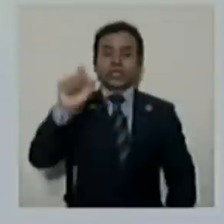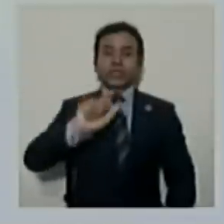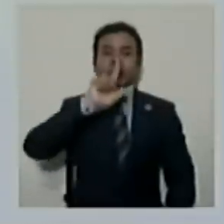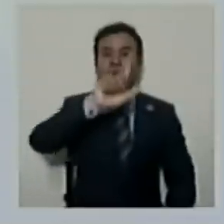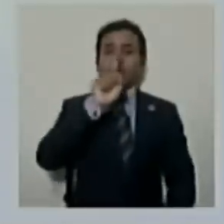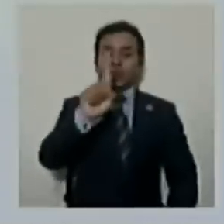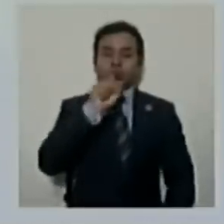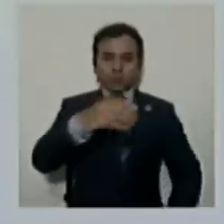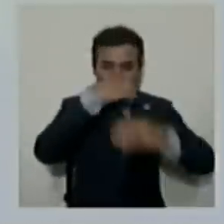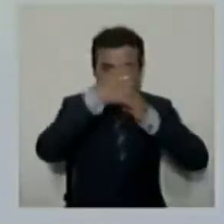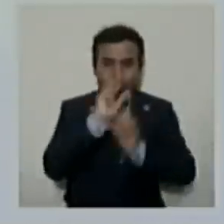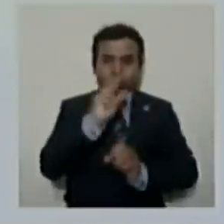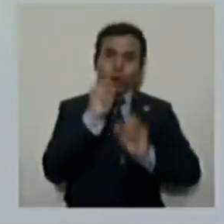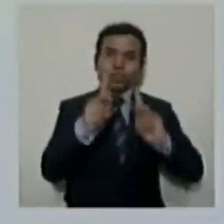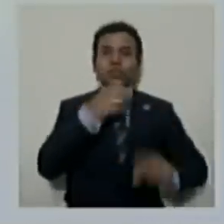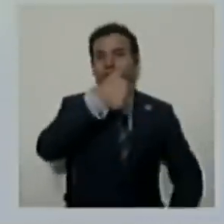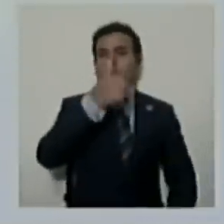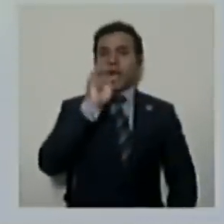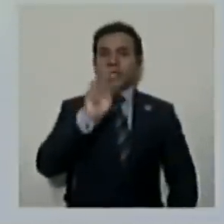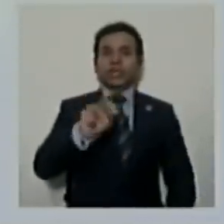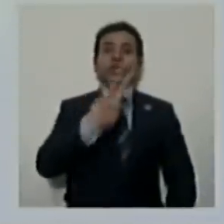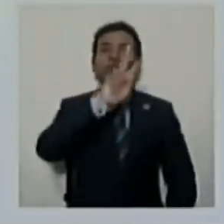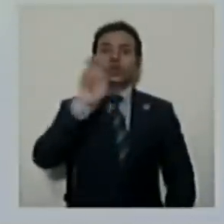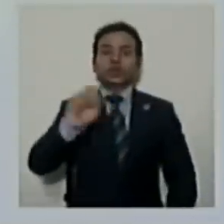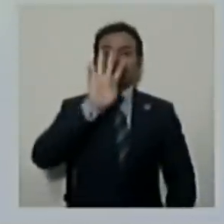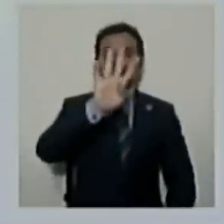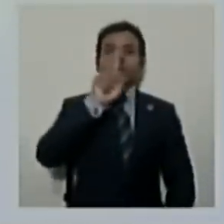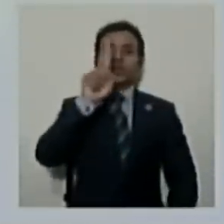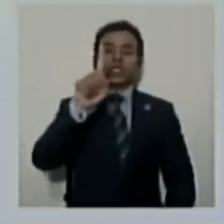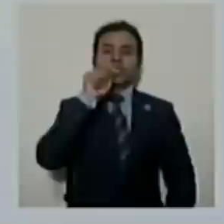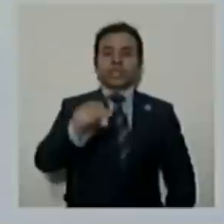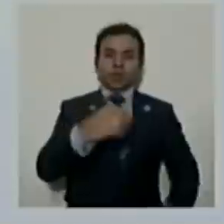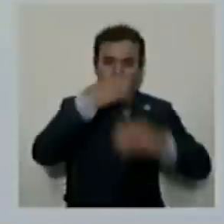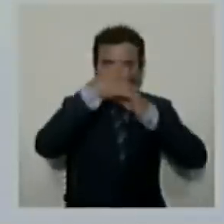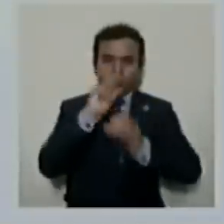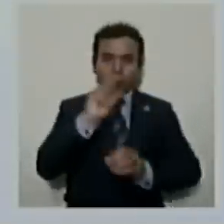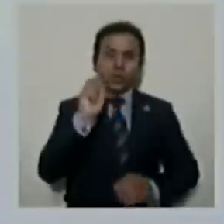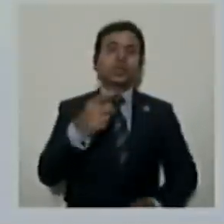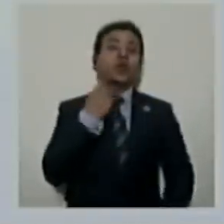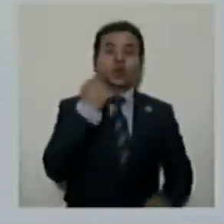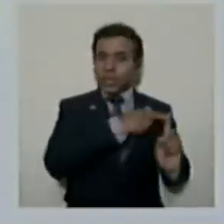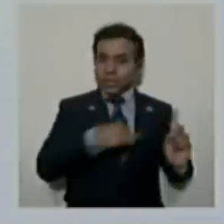গত 24 ঘন্টায় নমুনা সংগৃহীত হয়েছে 6,771টি। এর মধ্যে পরীক্ষা হয়েছে